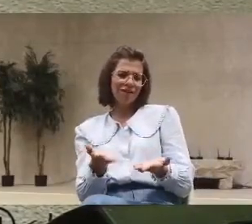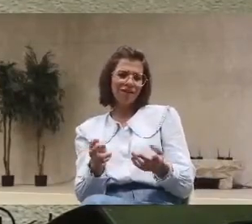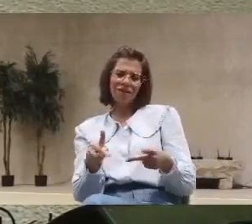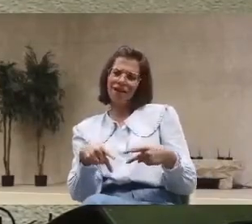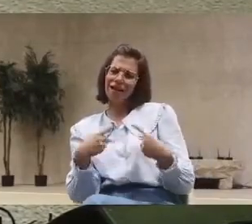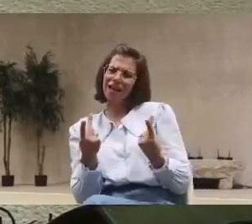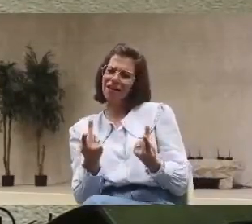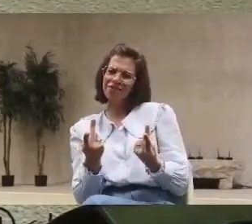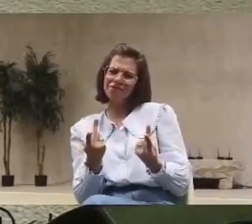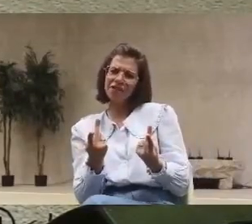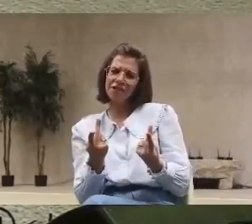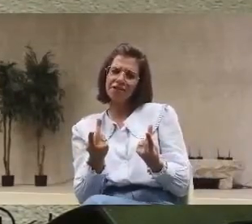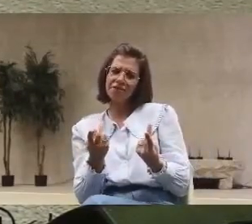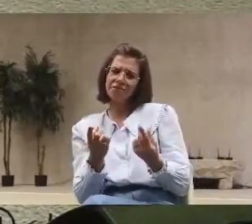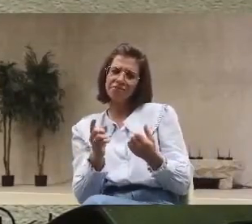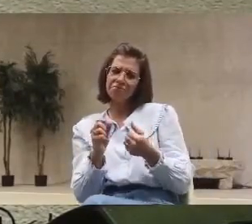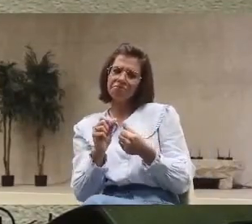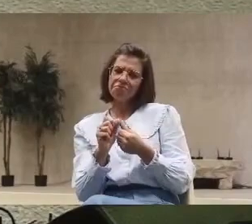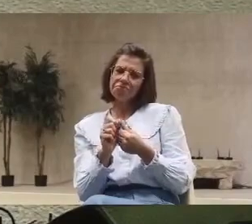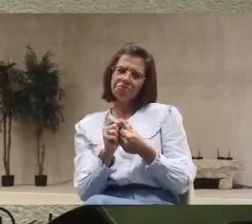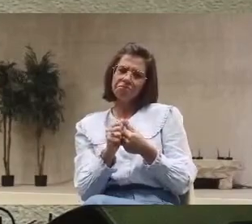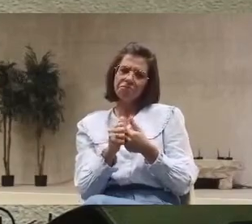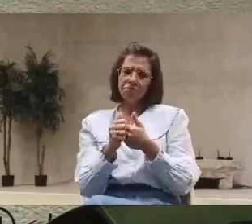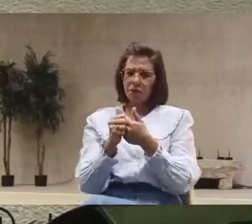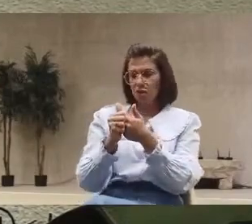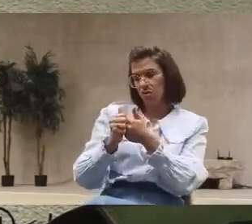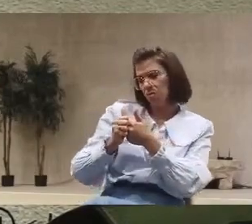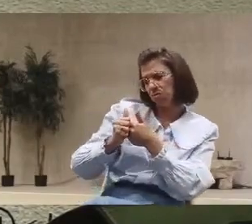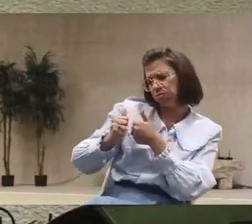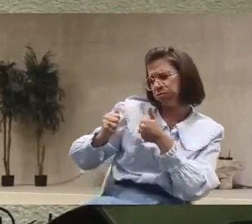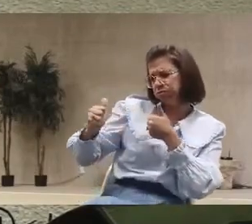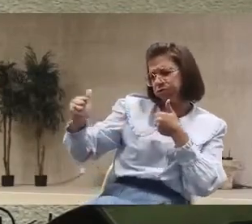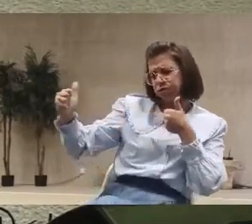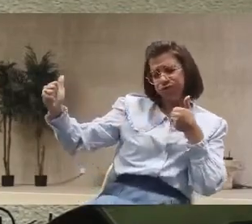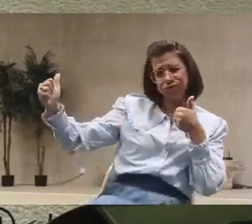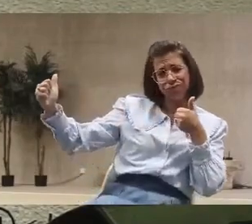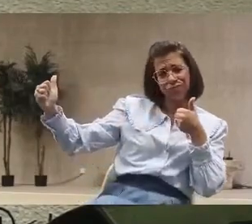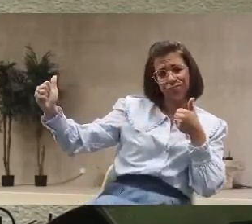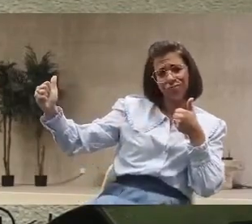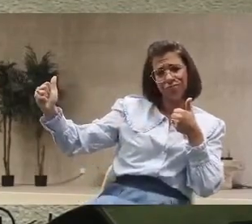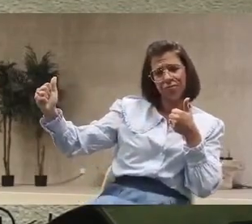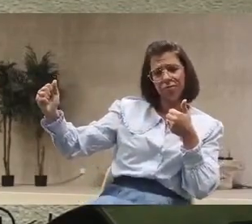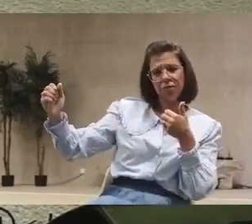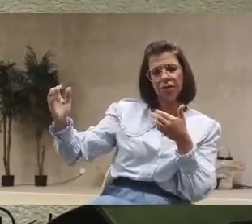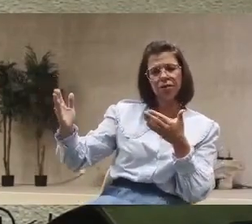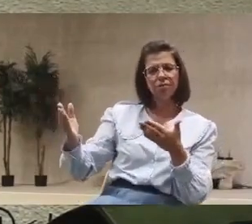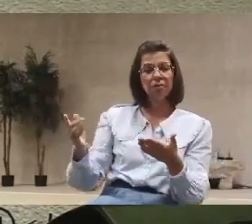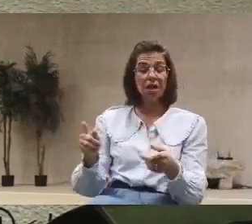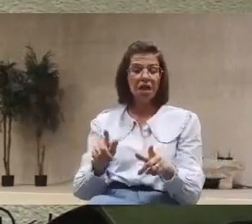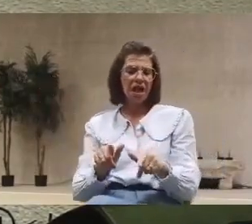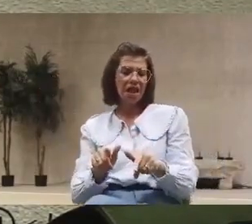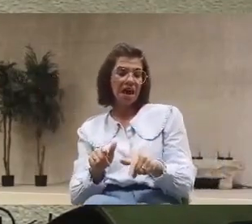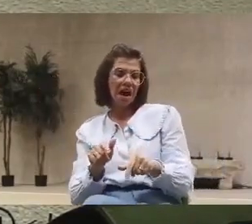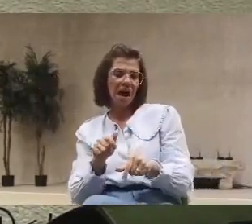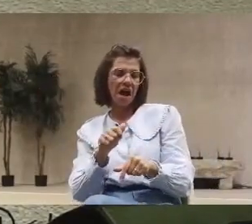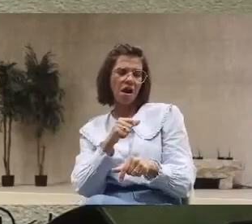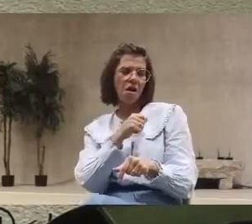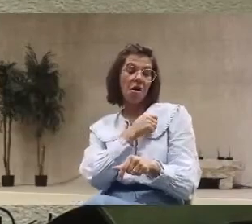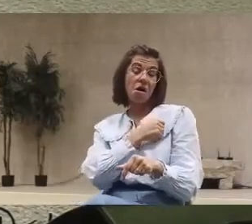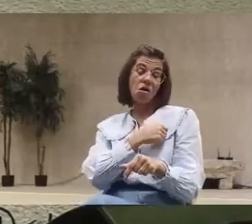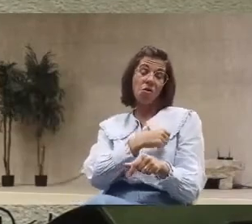loin de Dieu. C'est une vie où on peut se dire croyant, on peut venir à l'église, mais